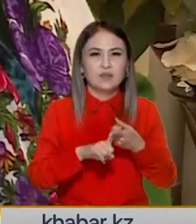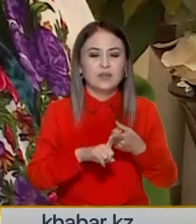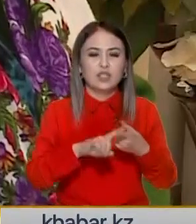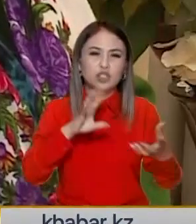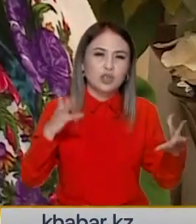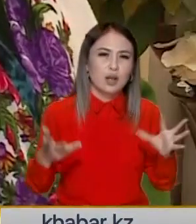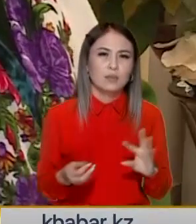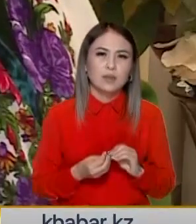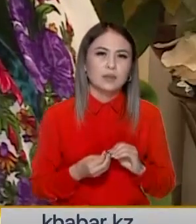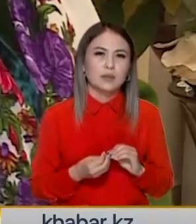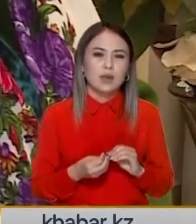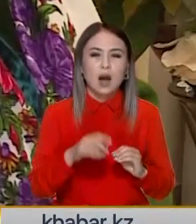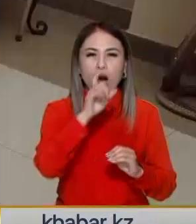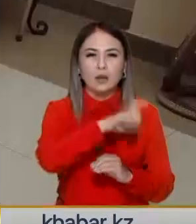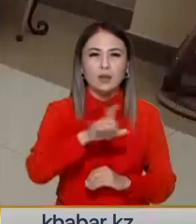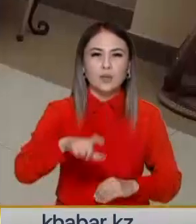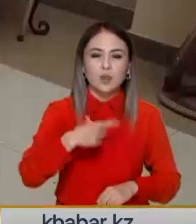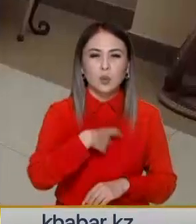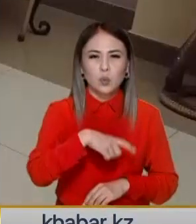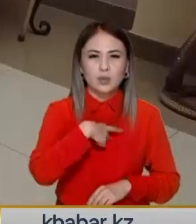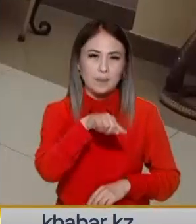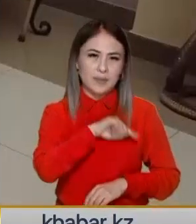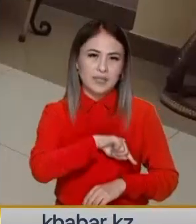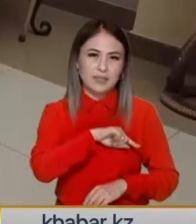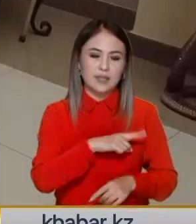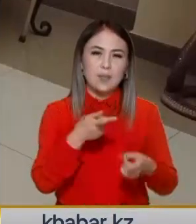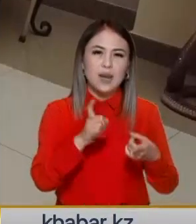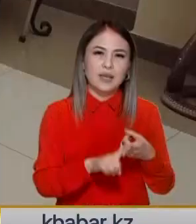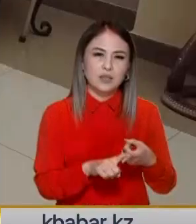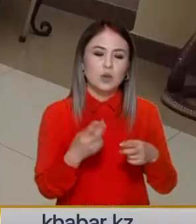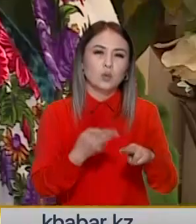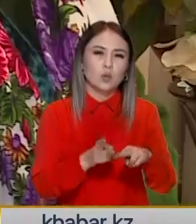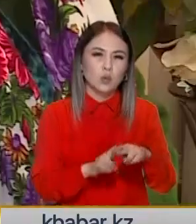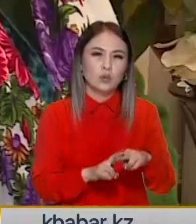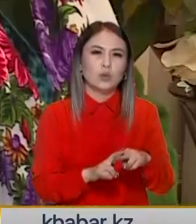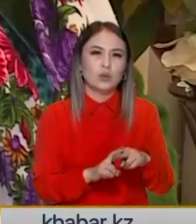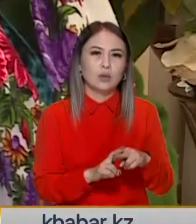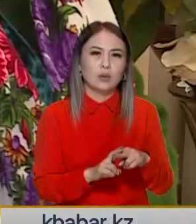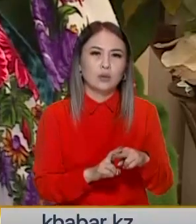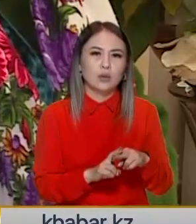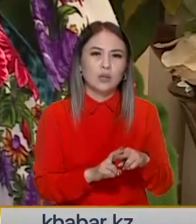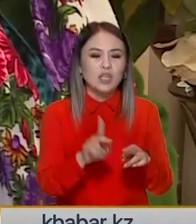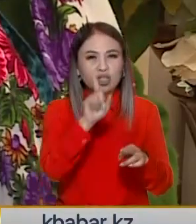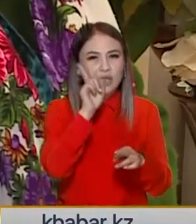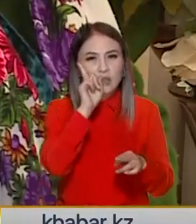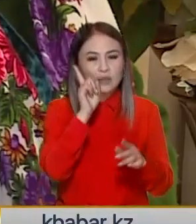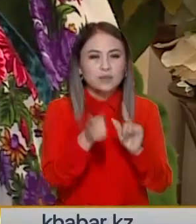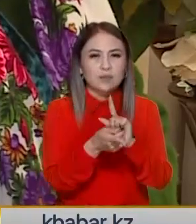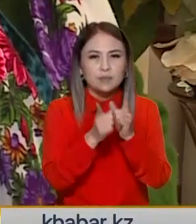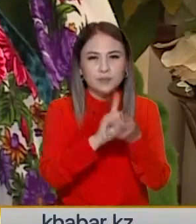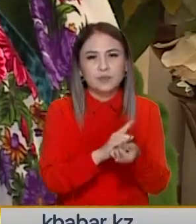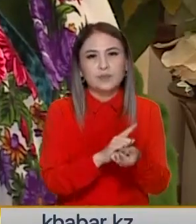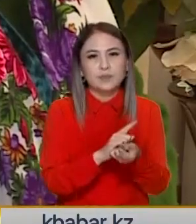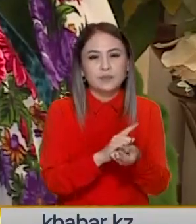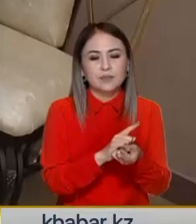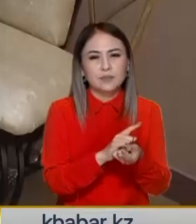Жалпы адамның өзінің мінезіне байланысты ғой деймін. Сосын мені осы анып білатқан жасартатынын айтқанда